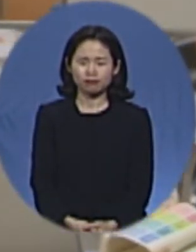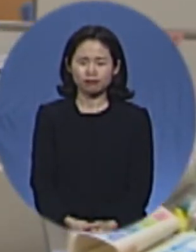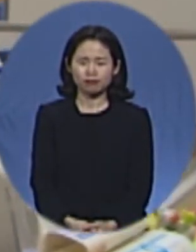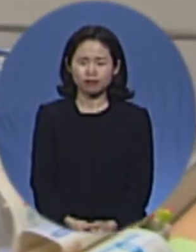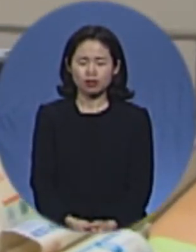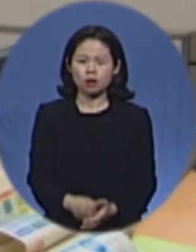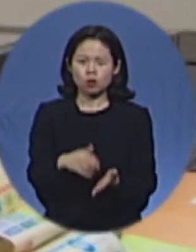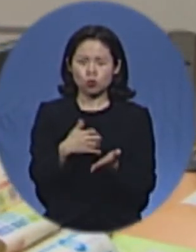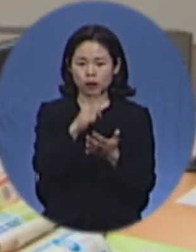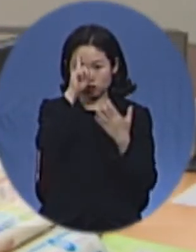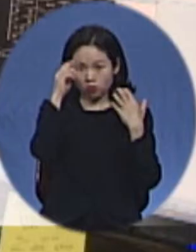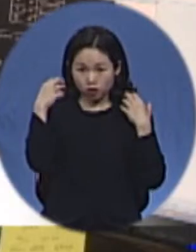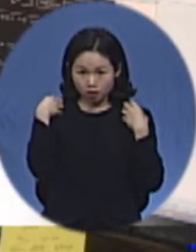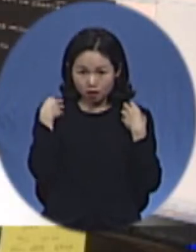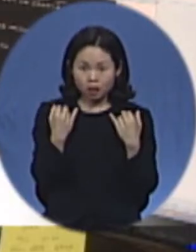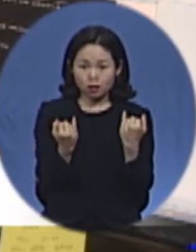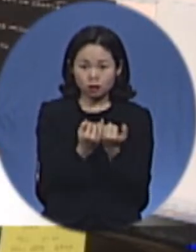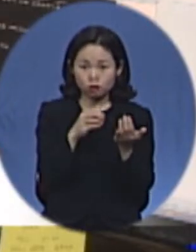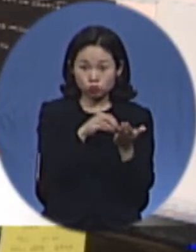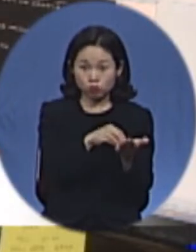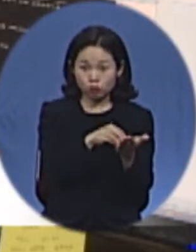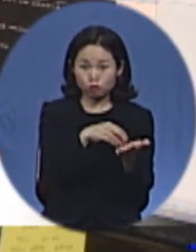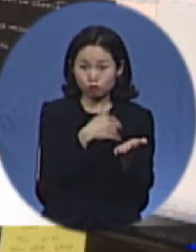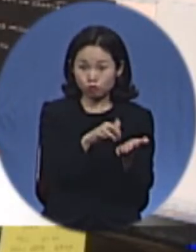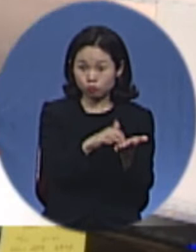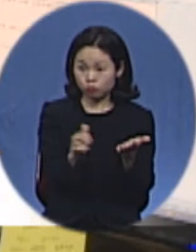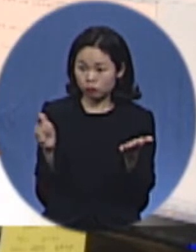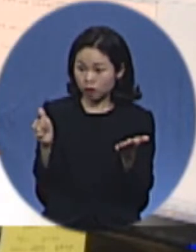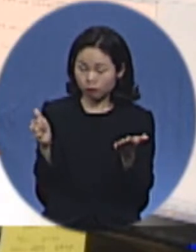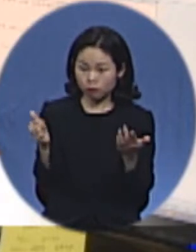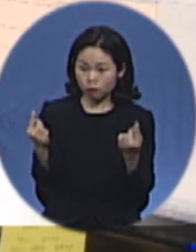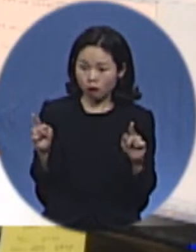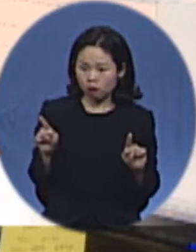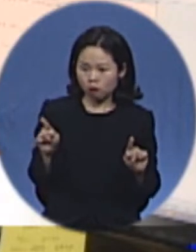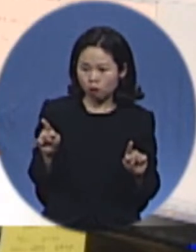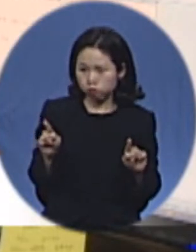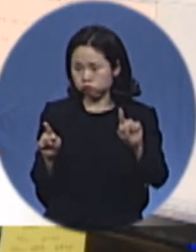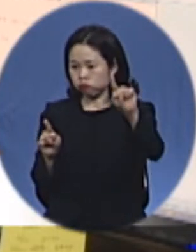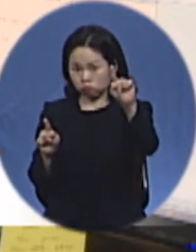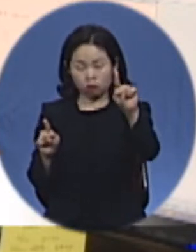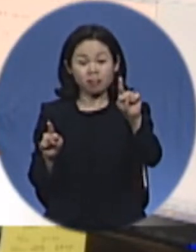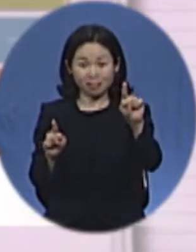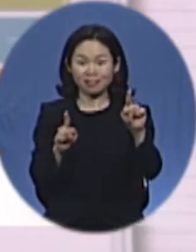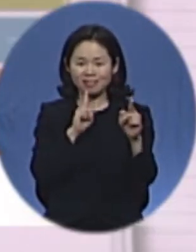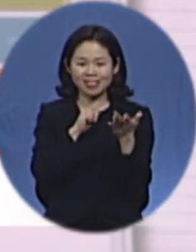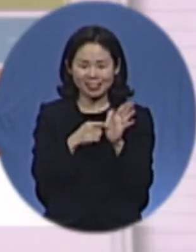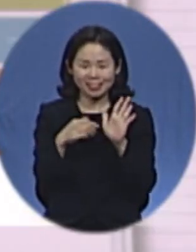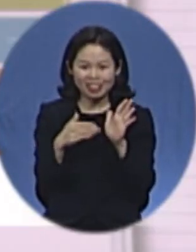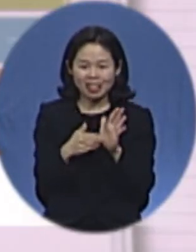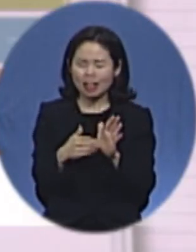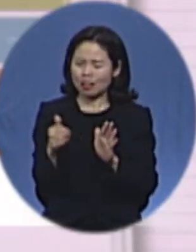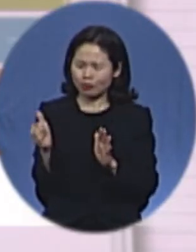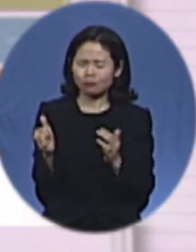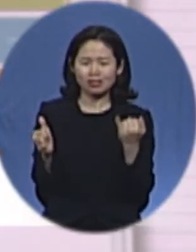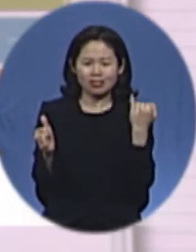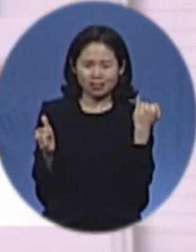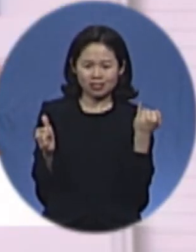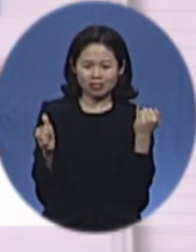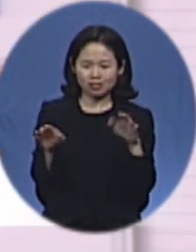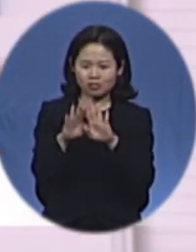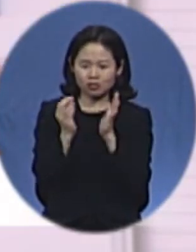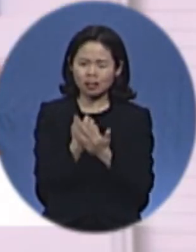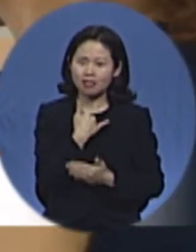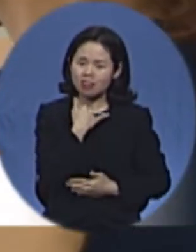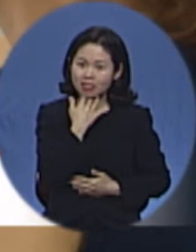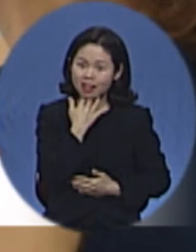이 통계청은 최근 여성 취업자 수가 남성보다 더 가파르게 증가하고 있다고 밝혔습니다. 또한 남성과 여성 전체의